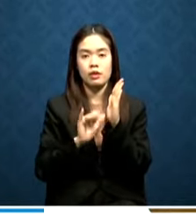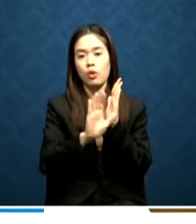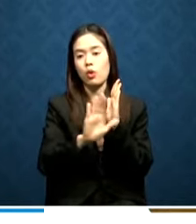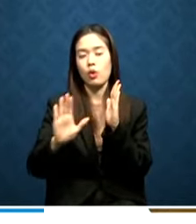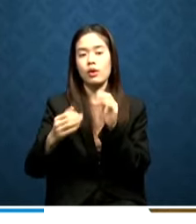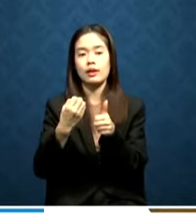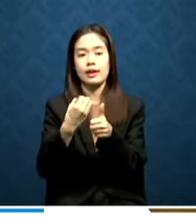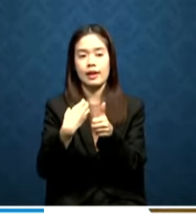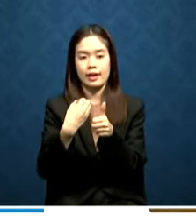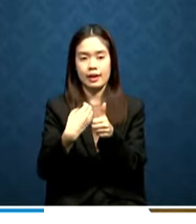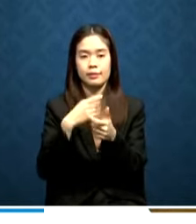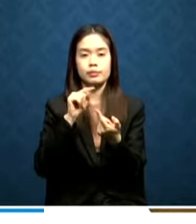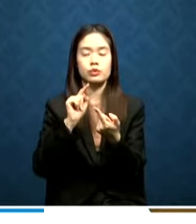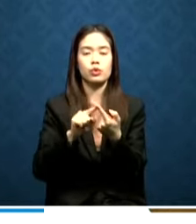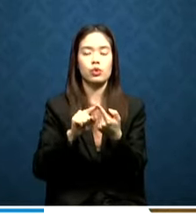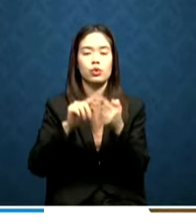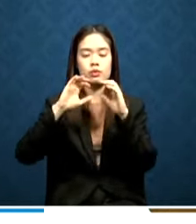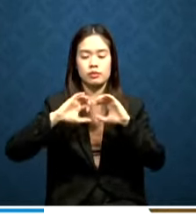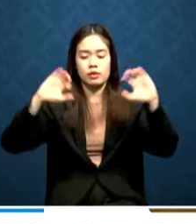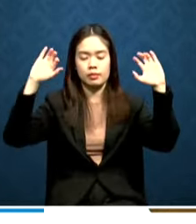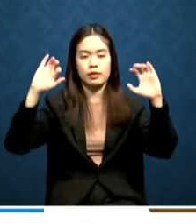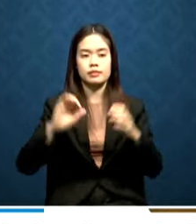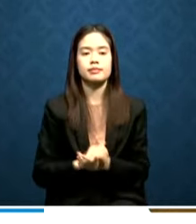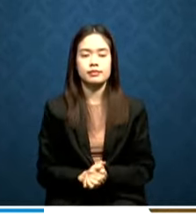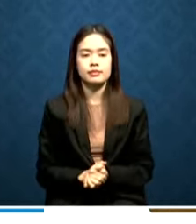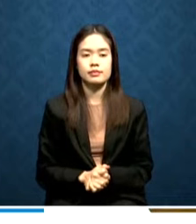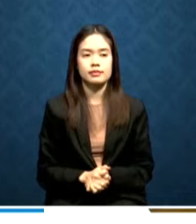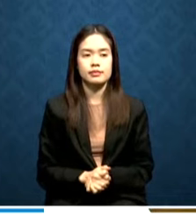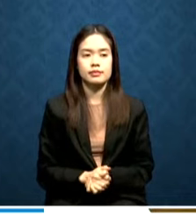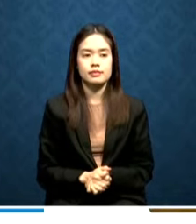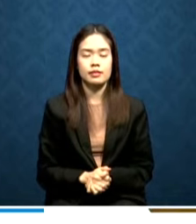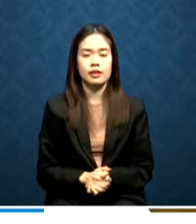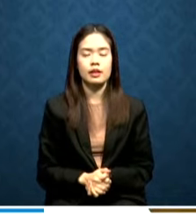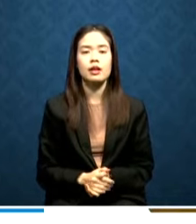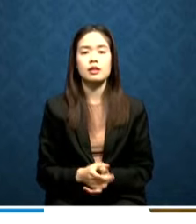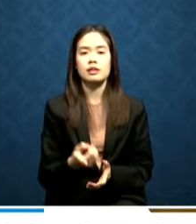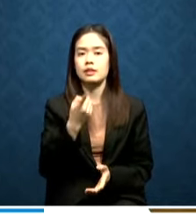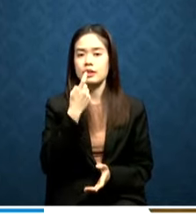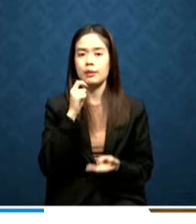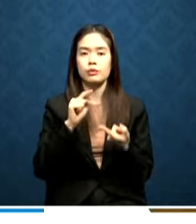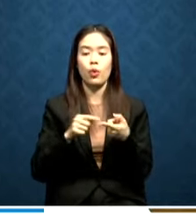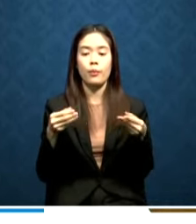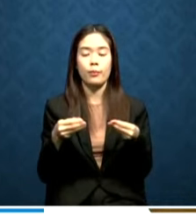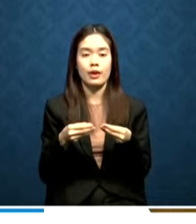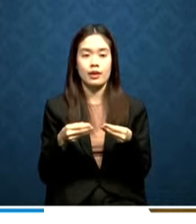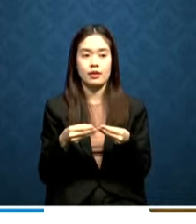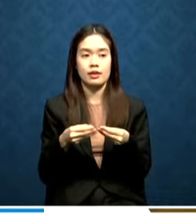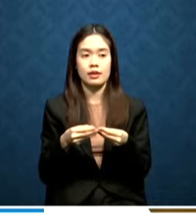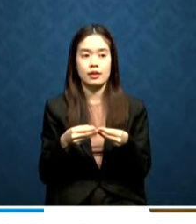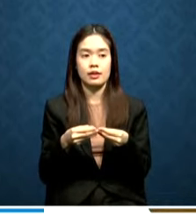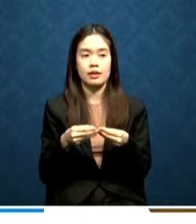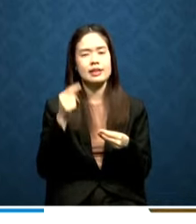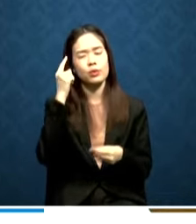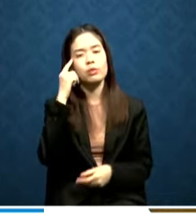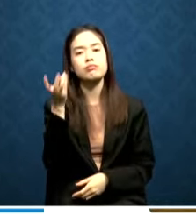ำเสนอของรัฐบาลโดยแท้นะครับก็เลยเรียนอย่างนี้เรื่องการพนันที่ท่านถามนะครับก็คิดว่าคงจ